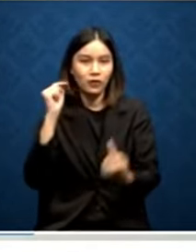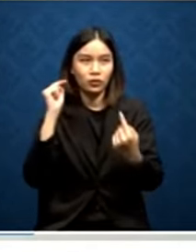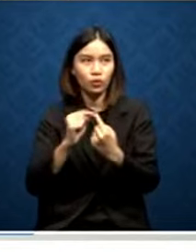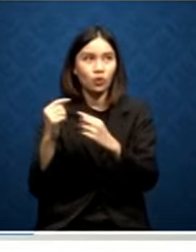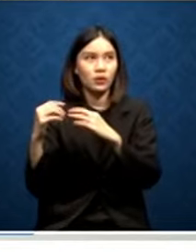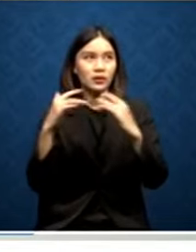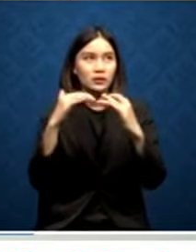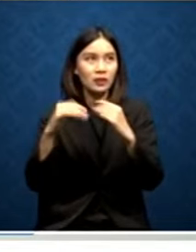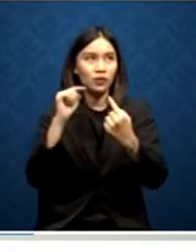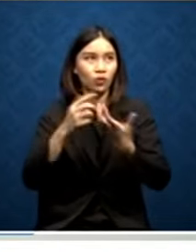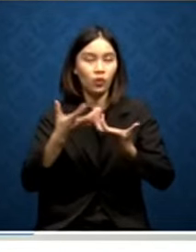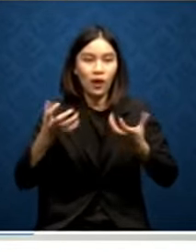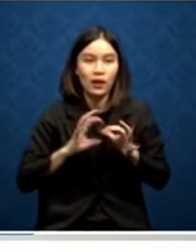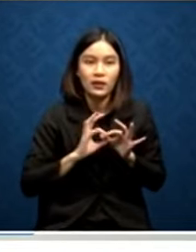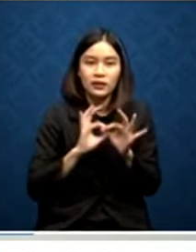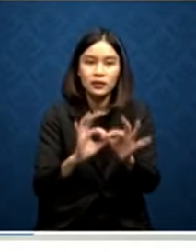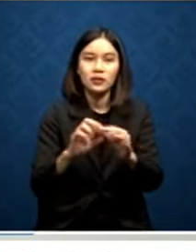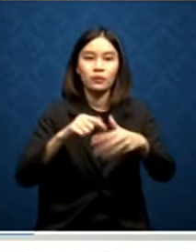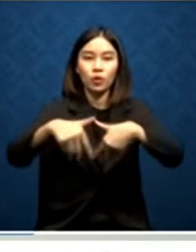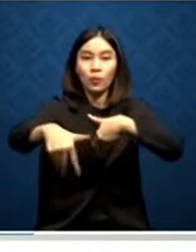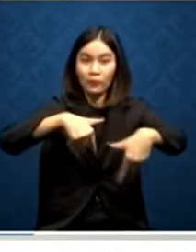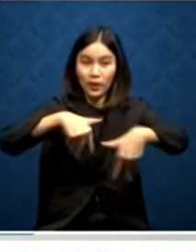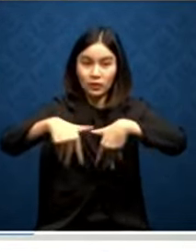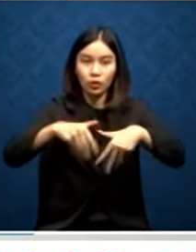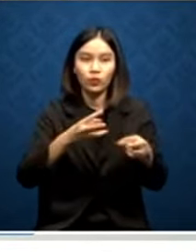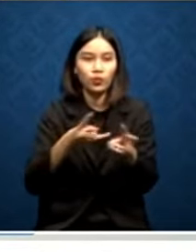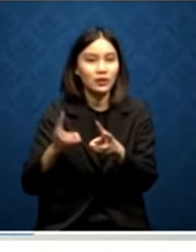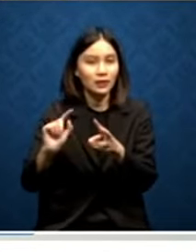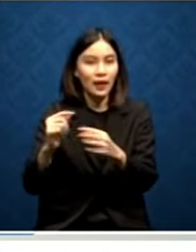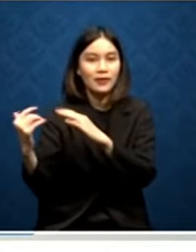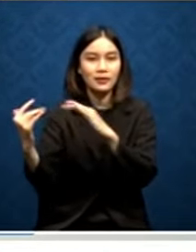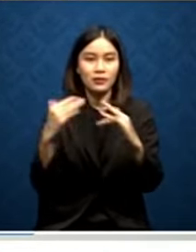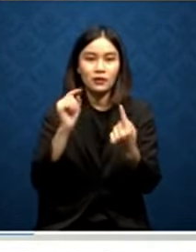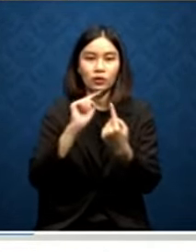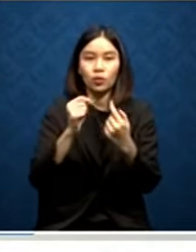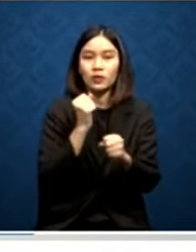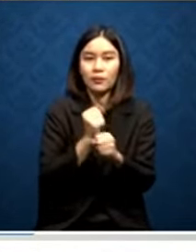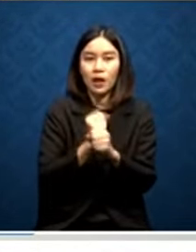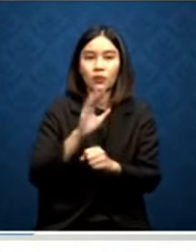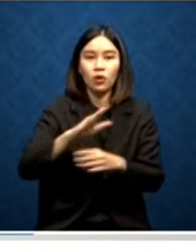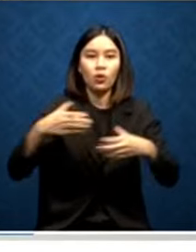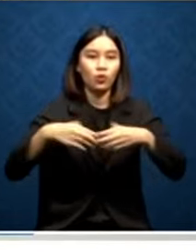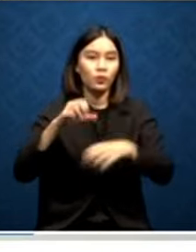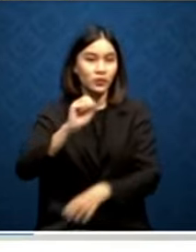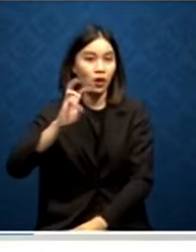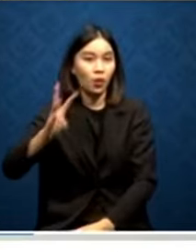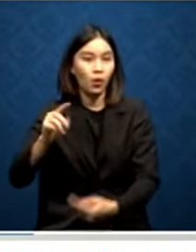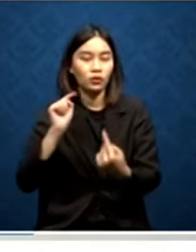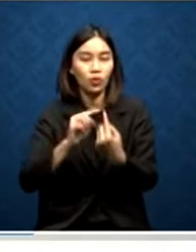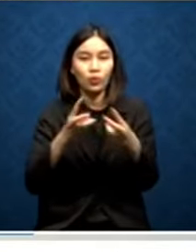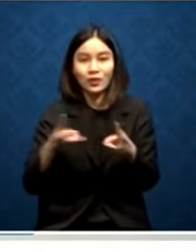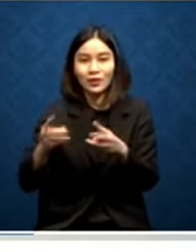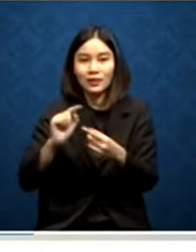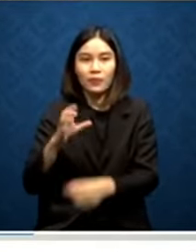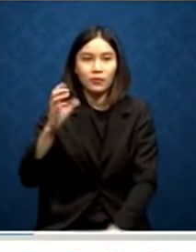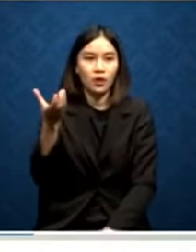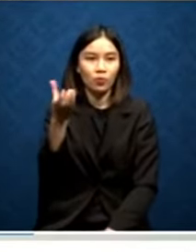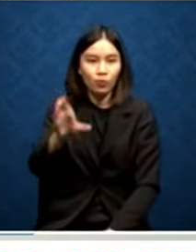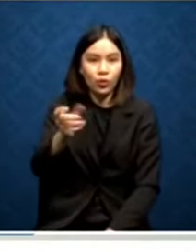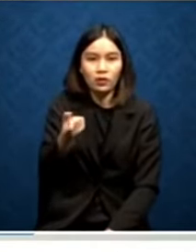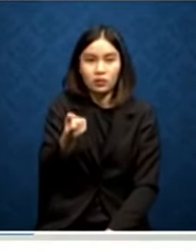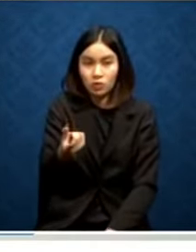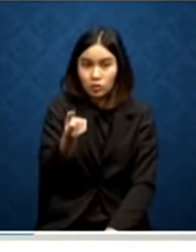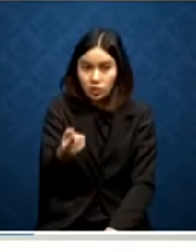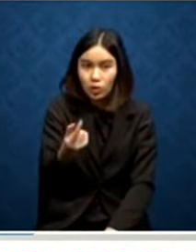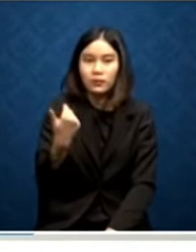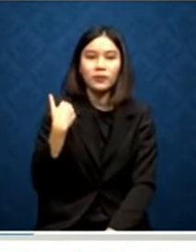ครื่องมือในการยึดโยงกับประชาชนโดยเราจะสื่อสารการทำงานของสว.ผ่านการถ่ายทอดสดการประชุมสภ